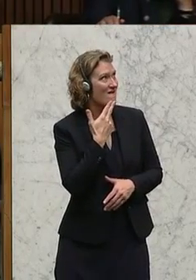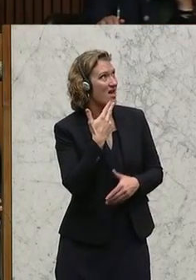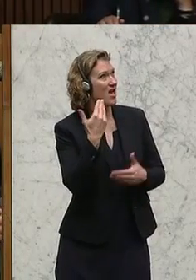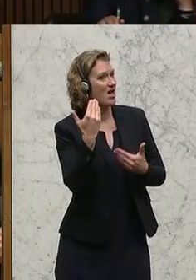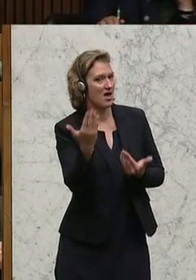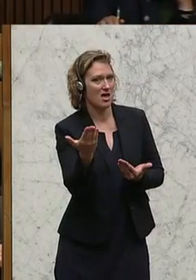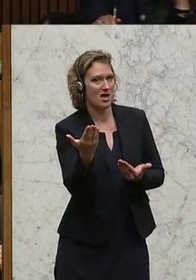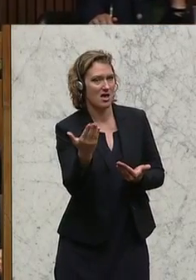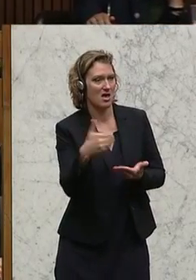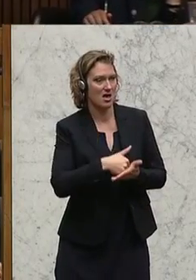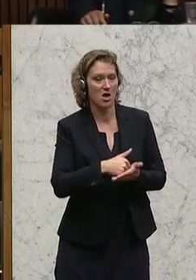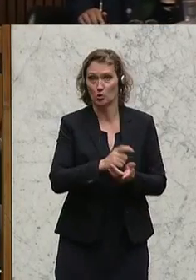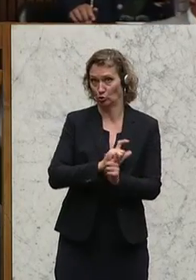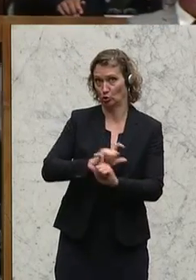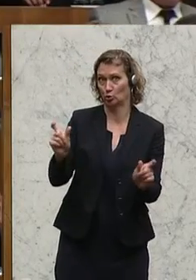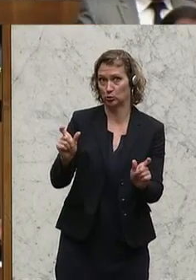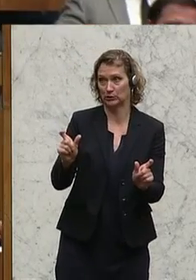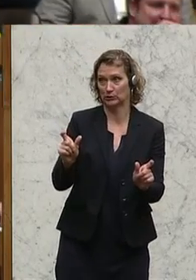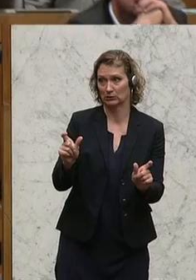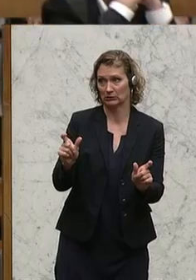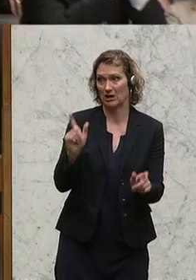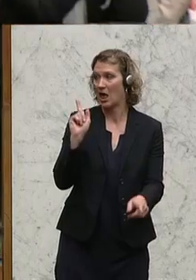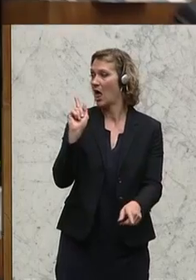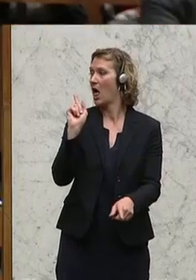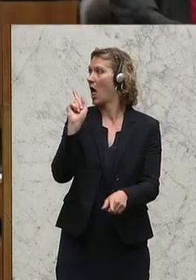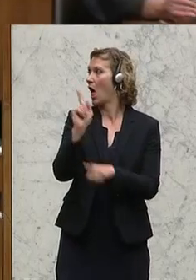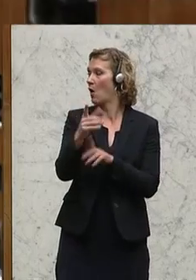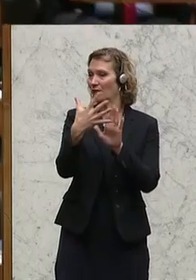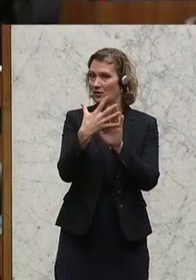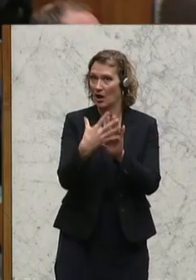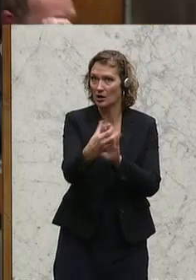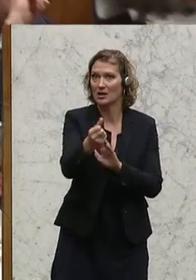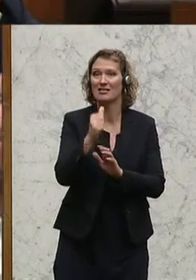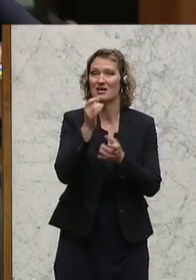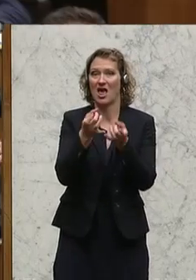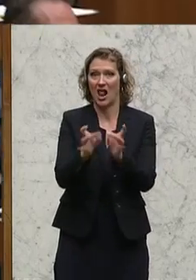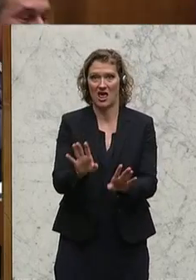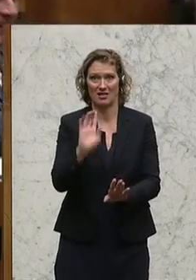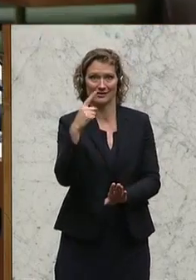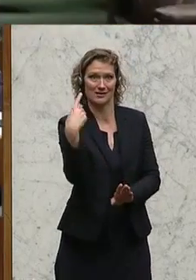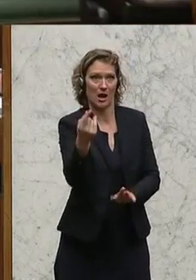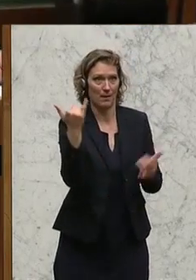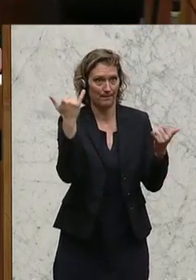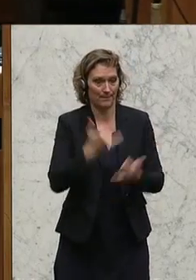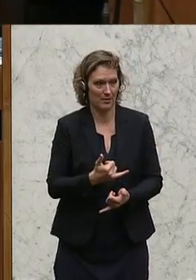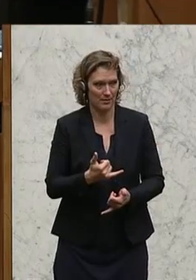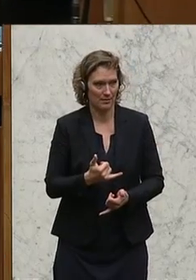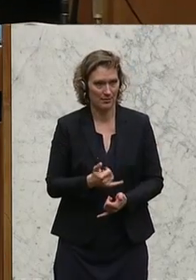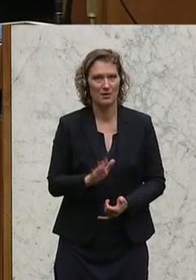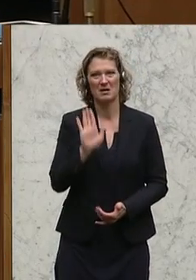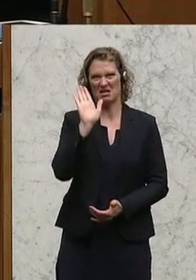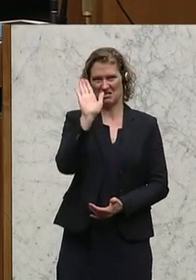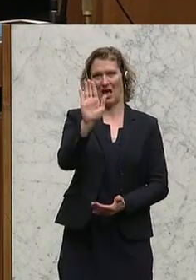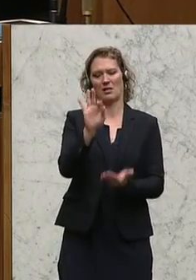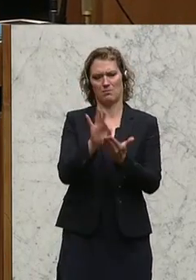Wer, Herr Kollege Strache, ist schuld, wenn der Auftragnehmer einen Auftrag nicht erfüllt? Bleiben Sie bei